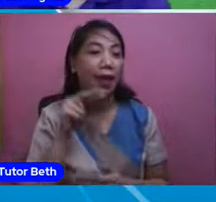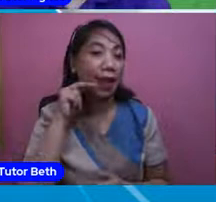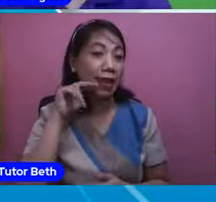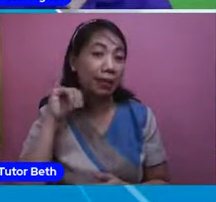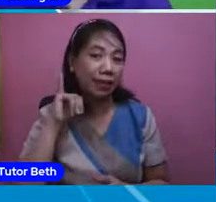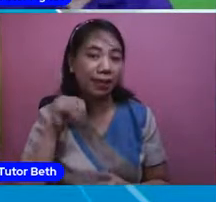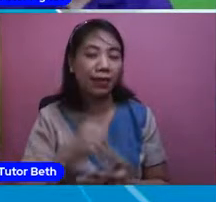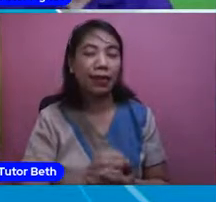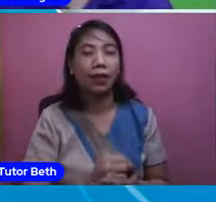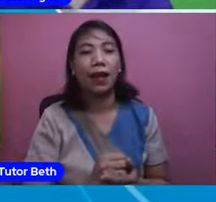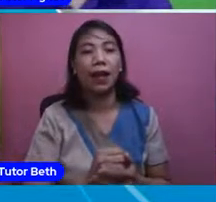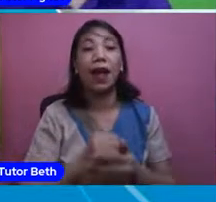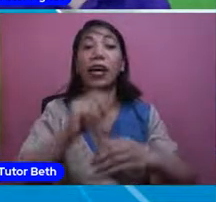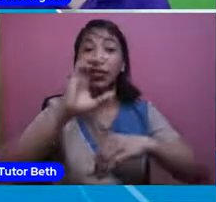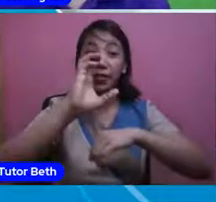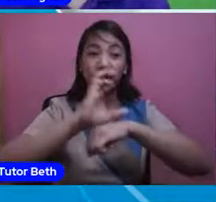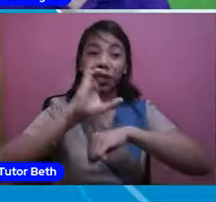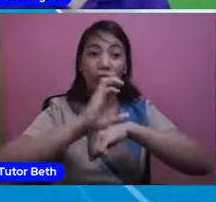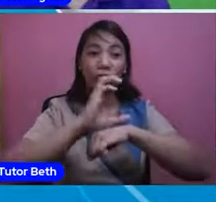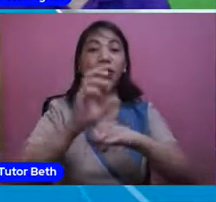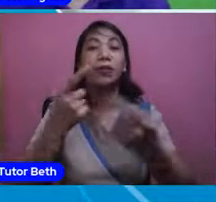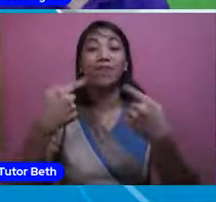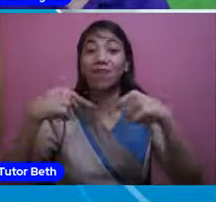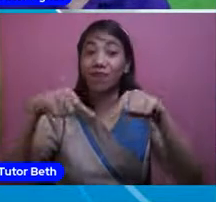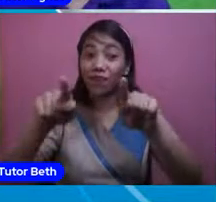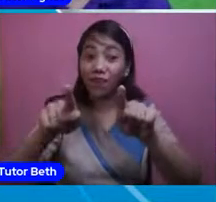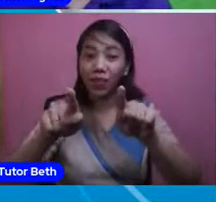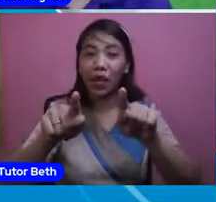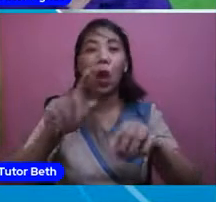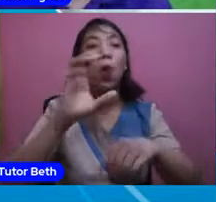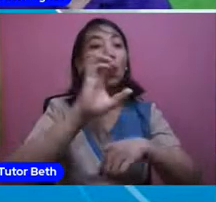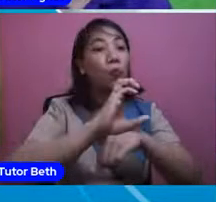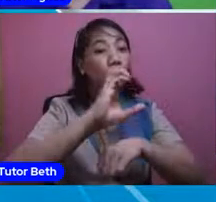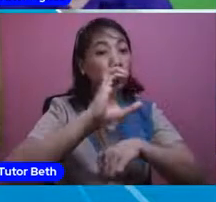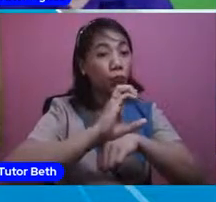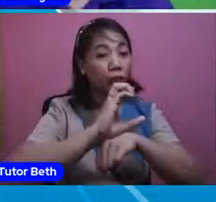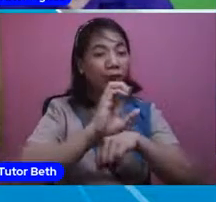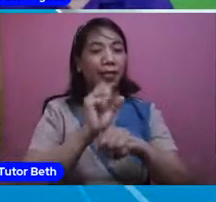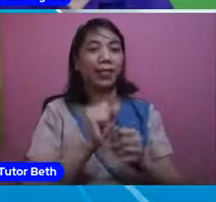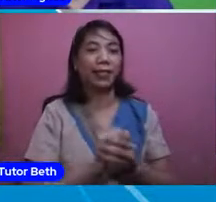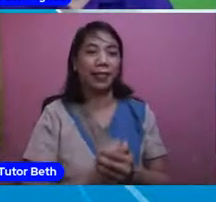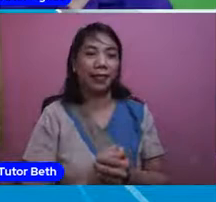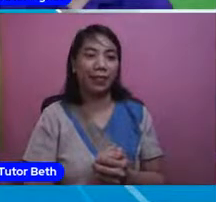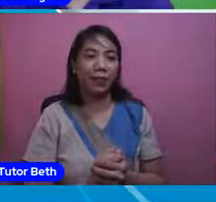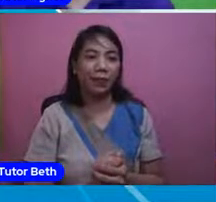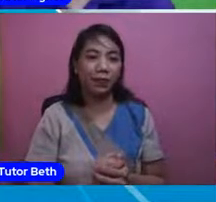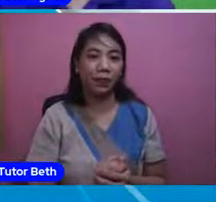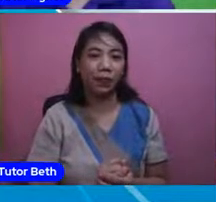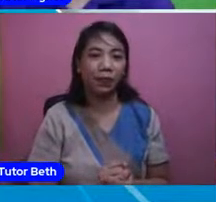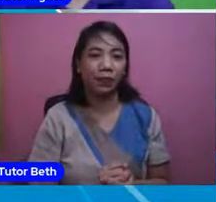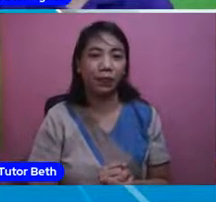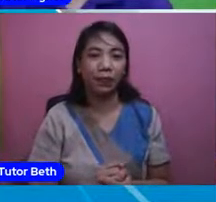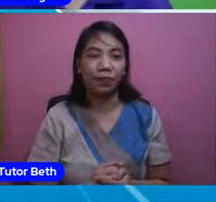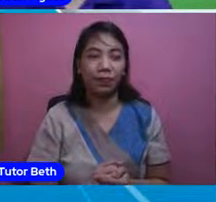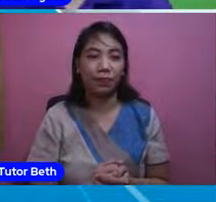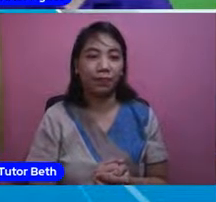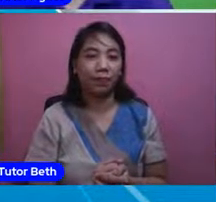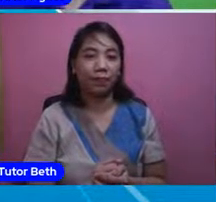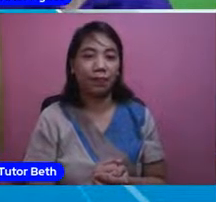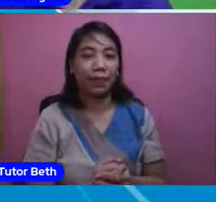Tama rin, sa simbahan. Depende rin po kasi sa buong pamilya yan kung saan yung lugar na madalas nyong puntahan.